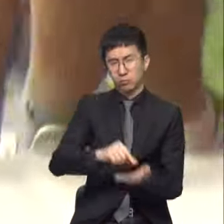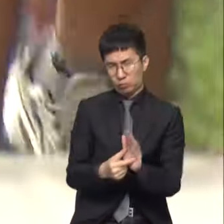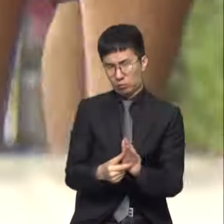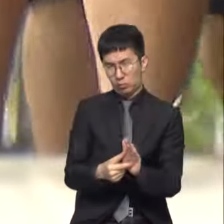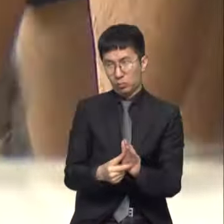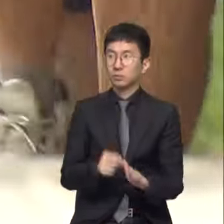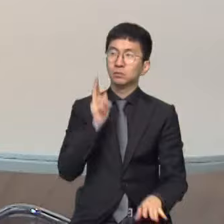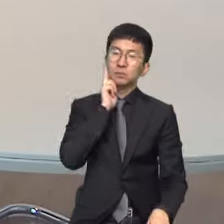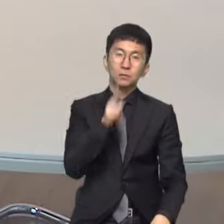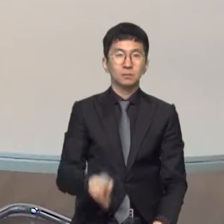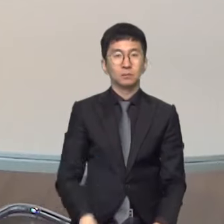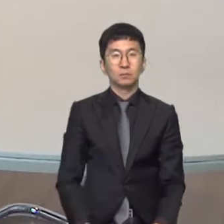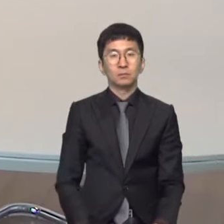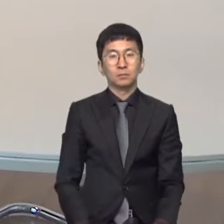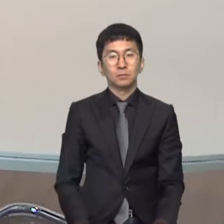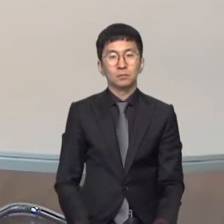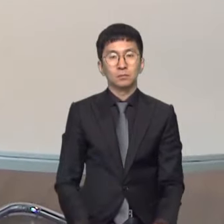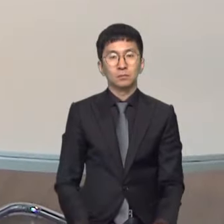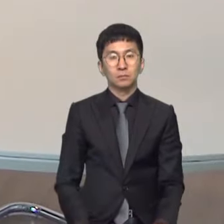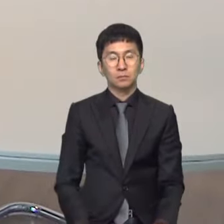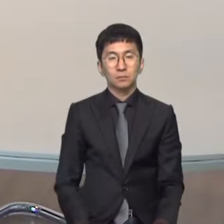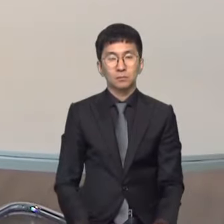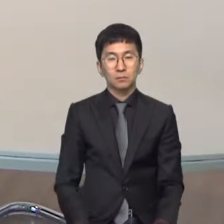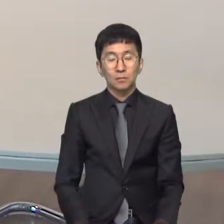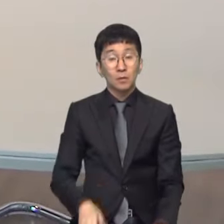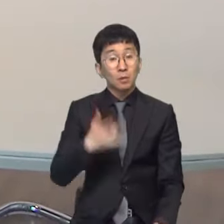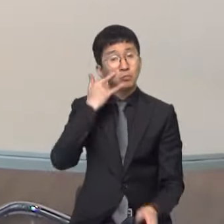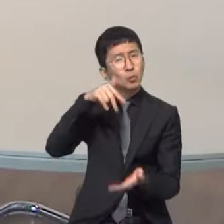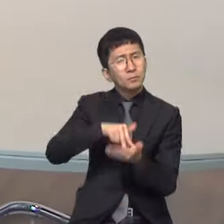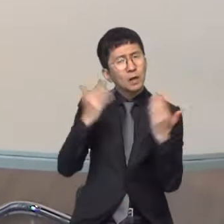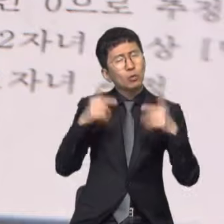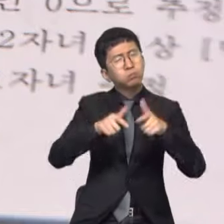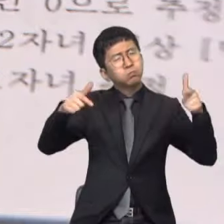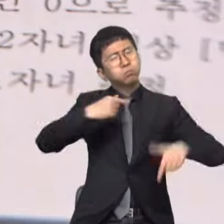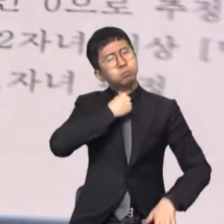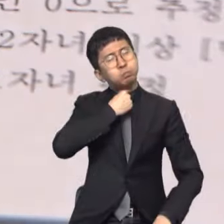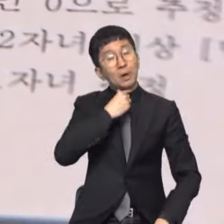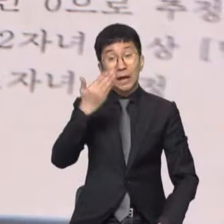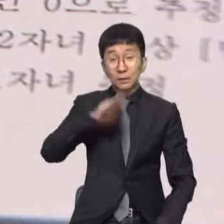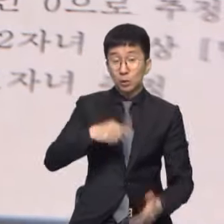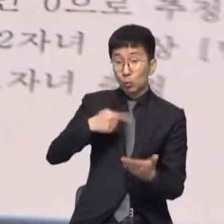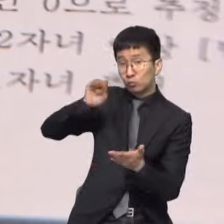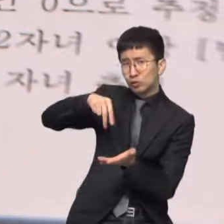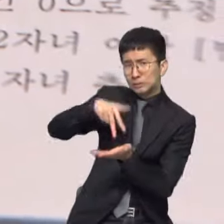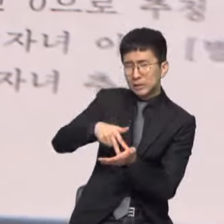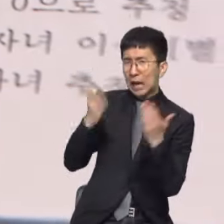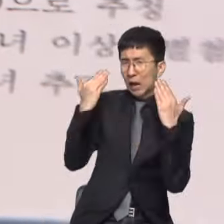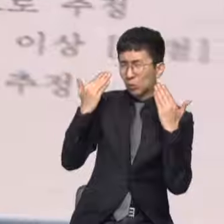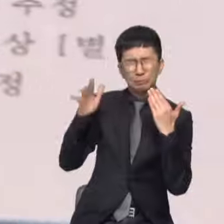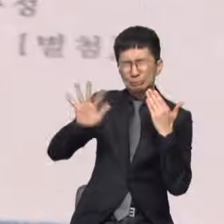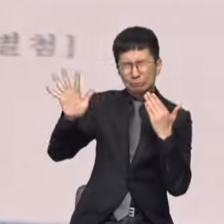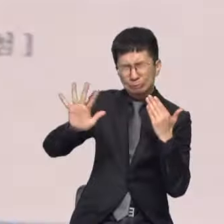걸로 조사됐습니다. 통상 학부모들은 학교 신설을 바라지만 교육당국은 증축의 무게를